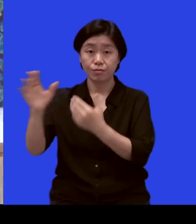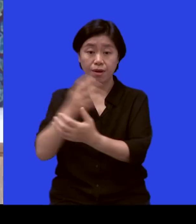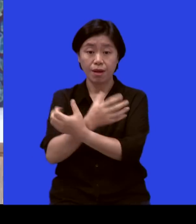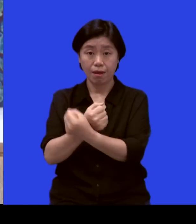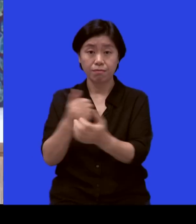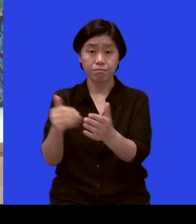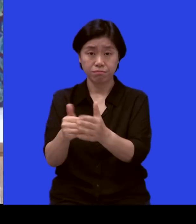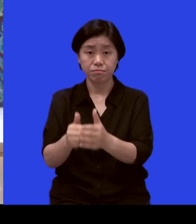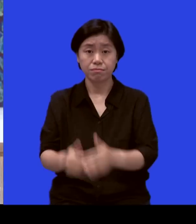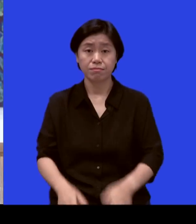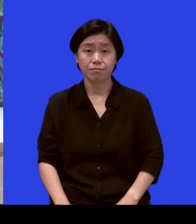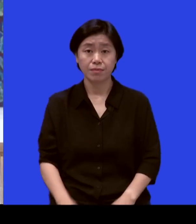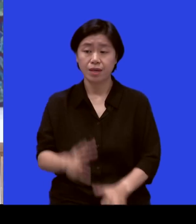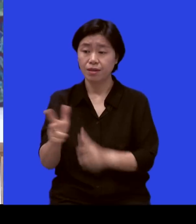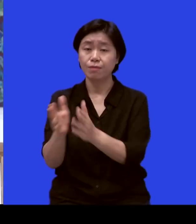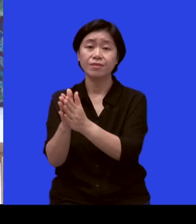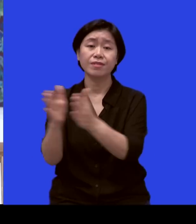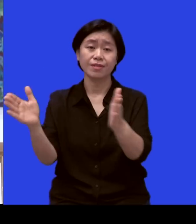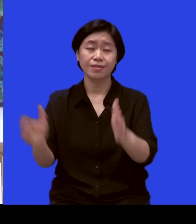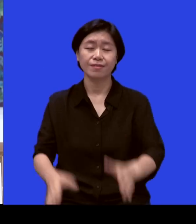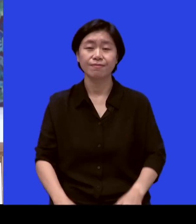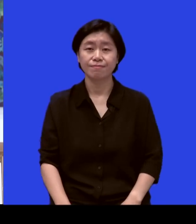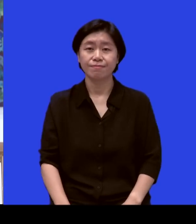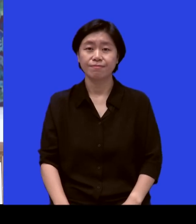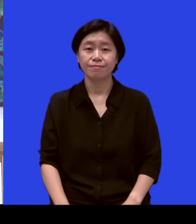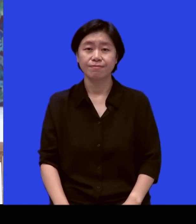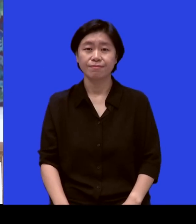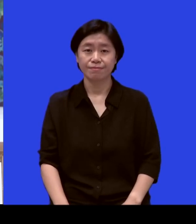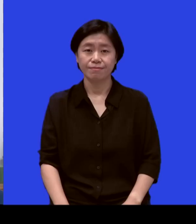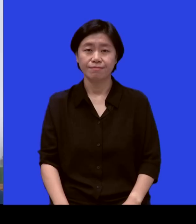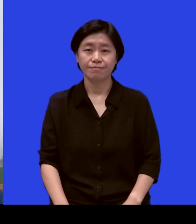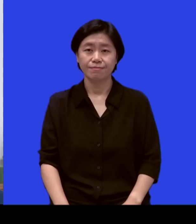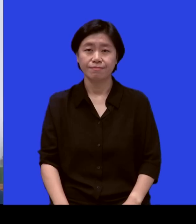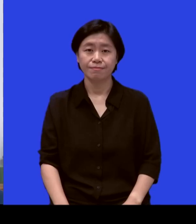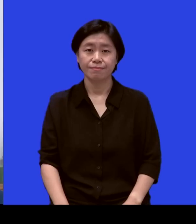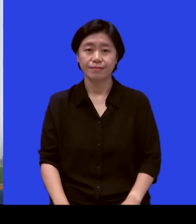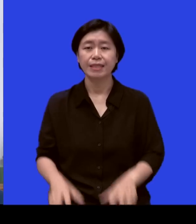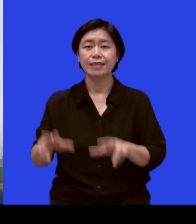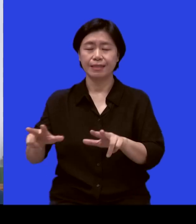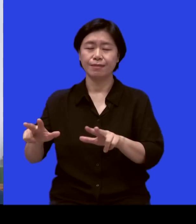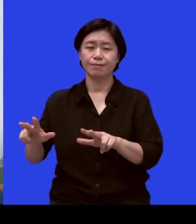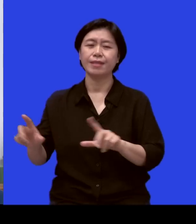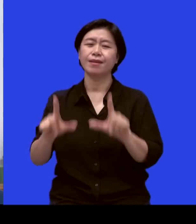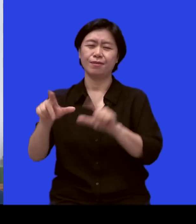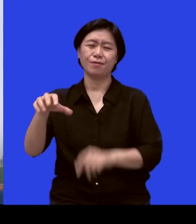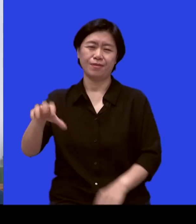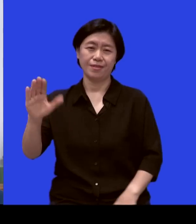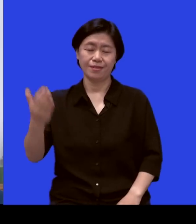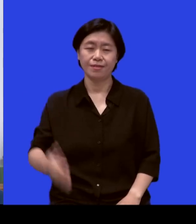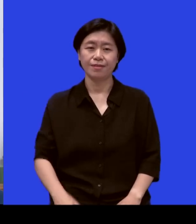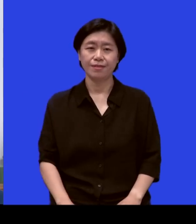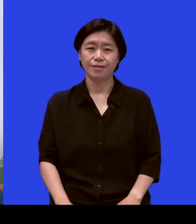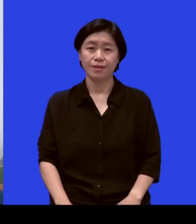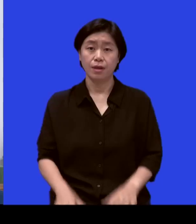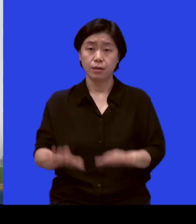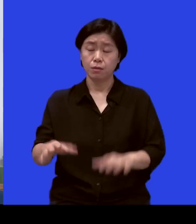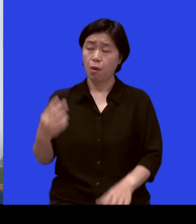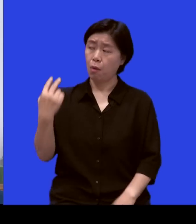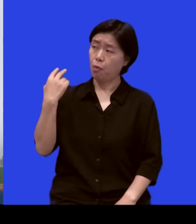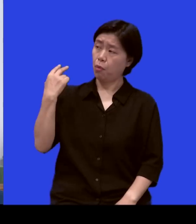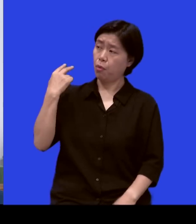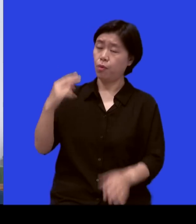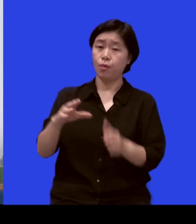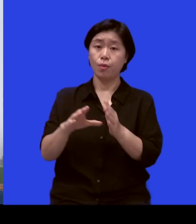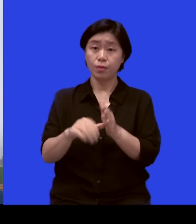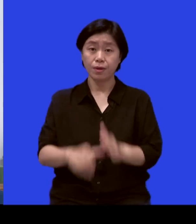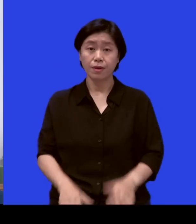거예요. 그렇게 해서 이제 오늘에 이른 거죠. 지금에 와서 지나간 모든 걸 생각할 때는